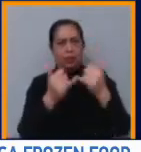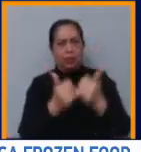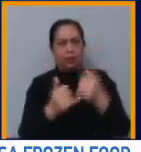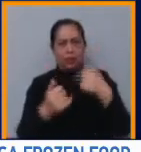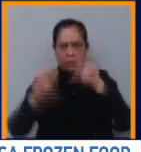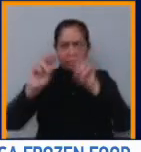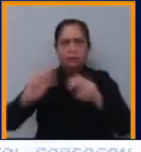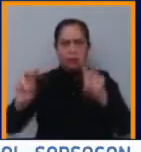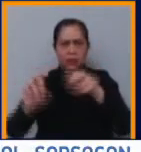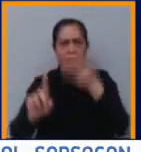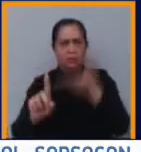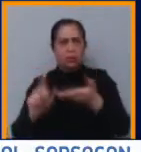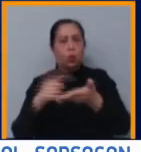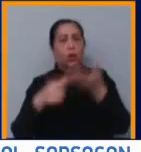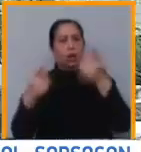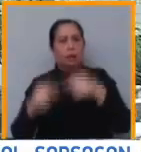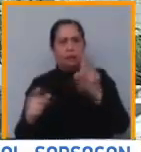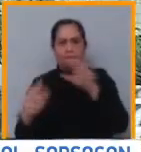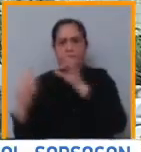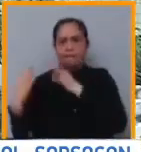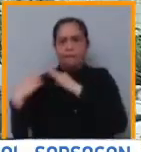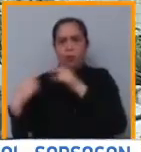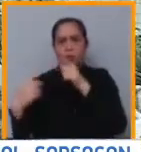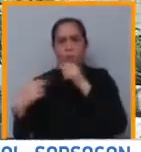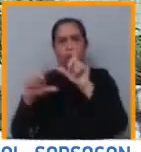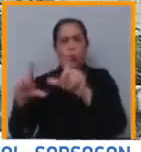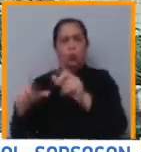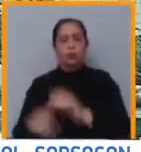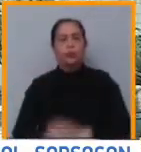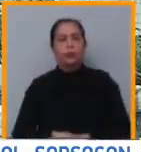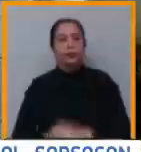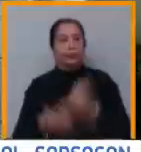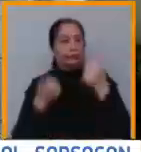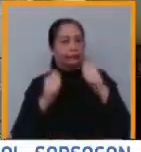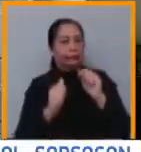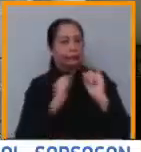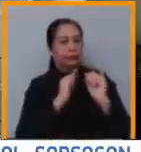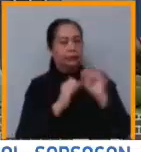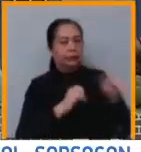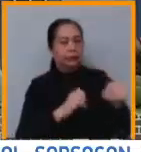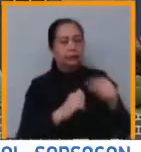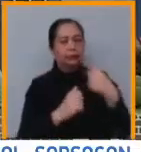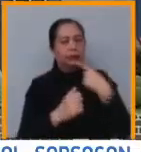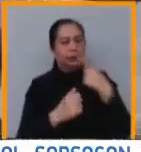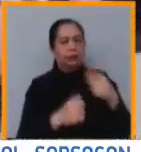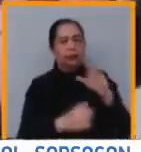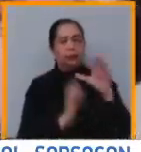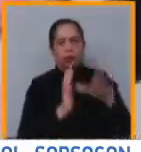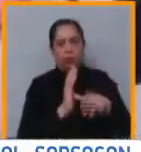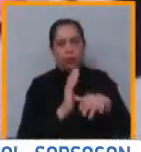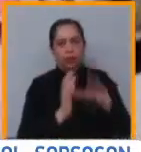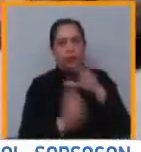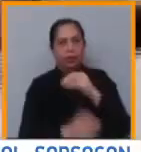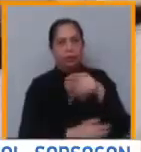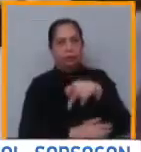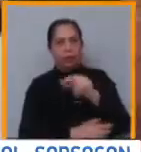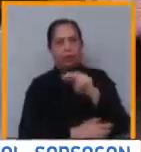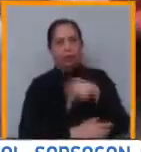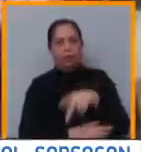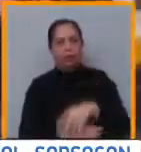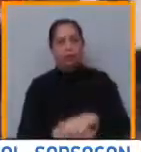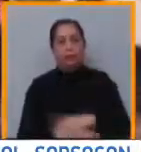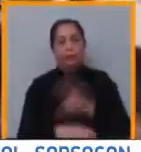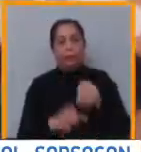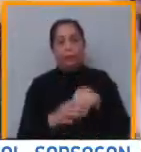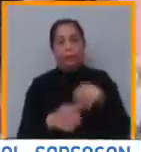at panagutin ang mga salari. Sinusubukan pa namin kunin ang pahayag ng COMELEC at PNP. Kasama ni Pangilinan si